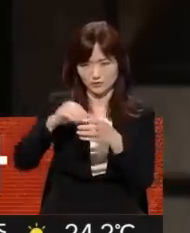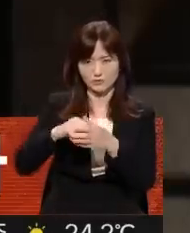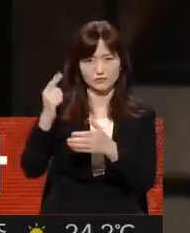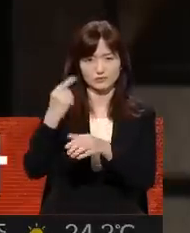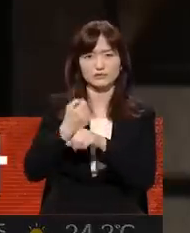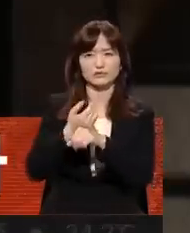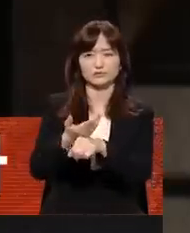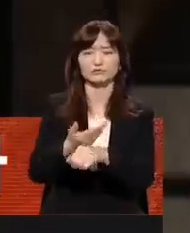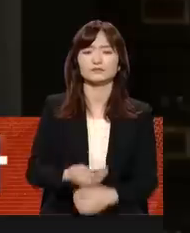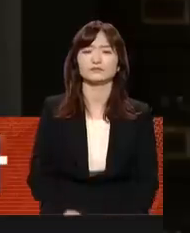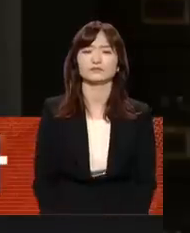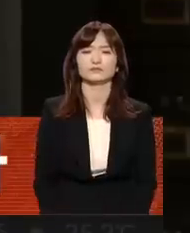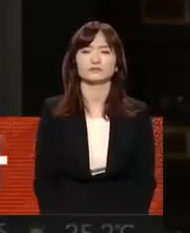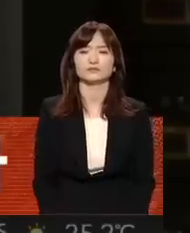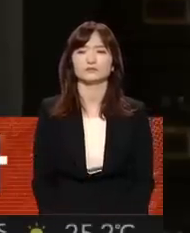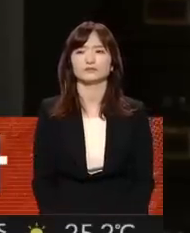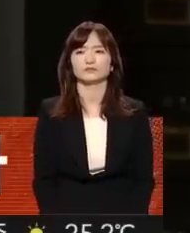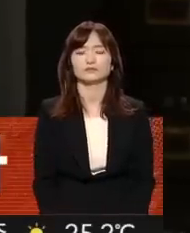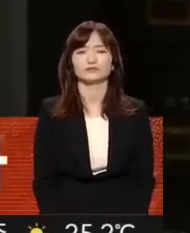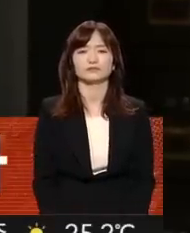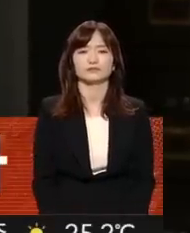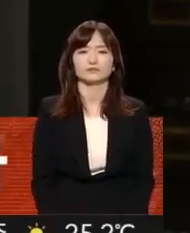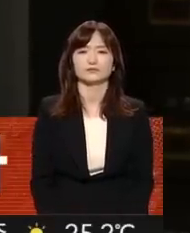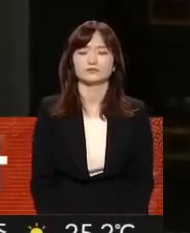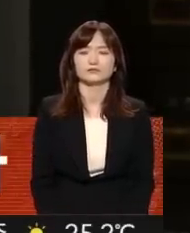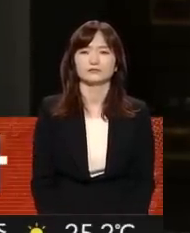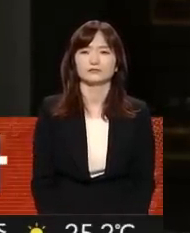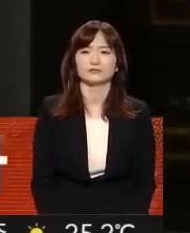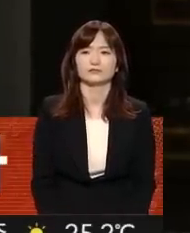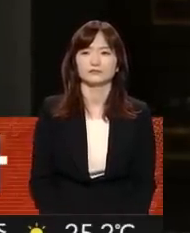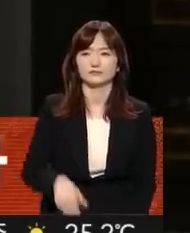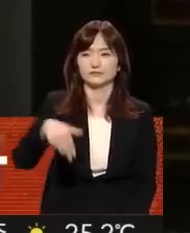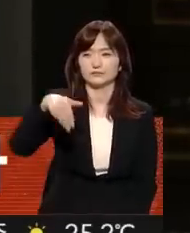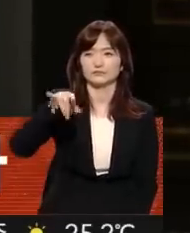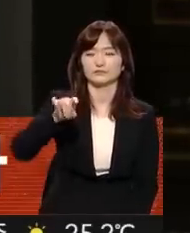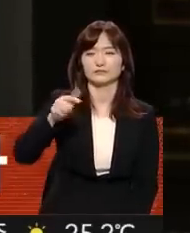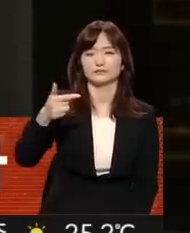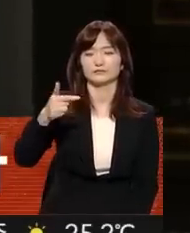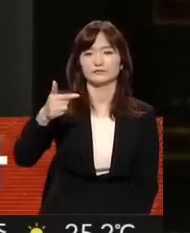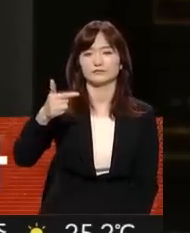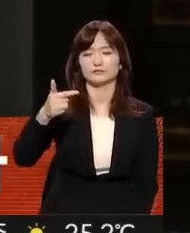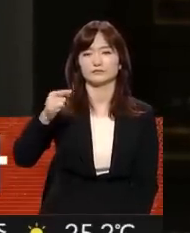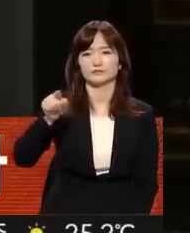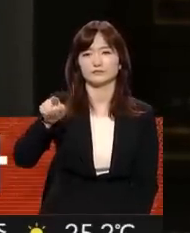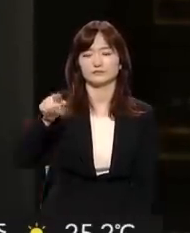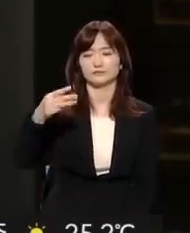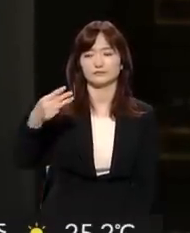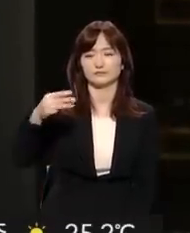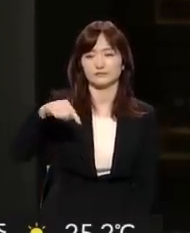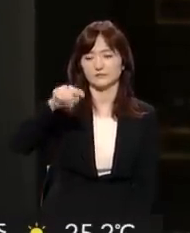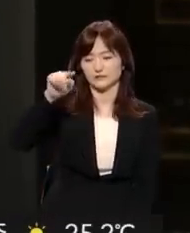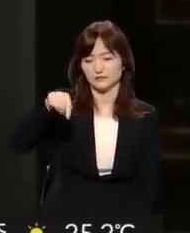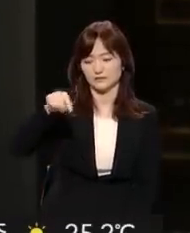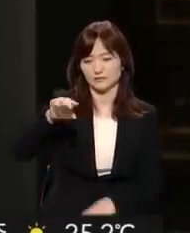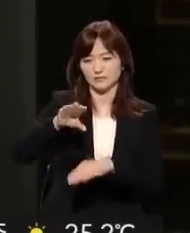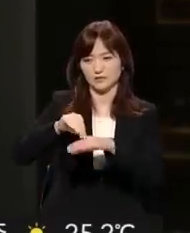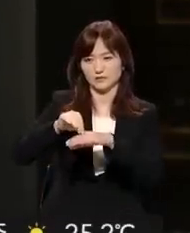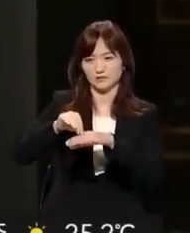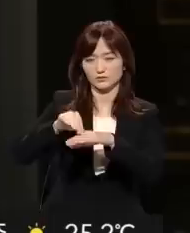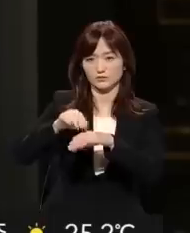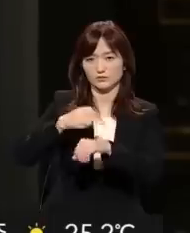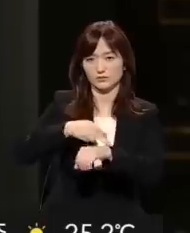하겠습니다. 자 일단 뭐 그 채널A 방송 12시 예정된 방송을 가던 중에 사고가